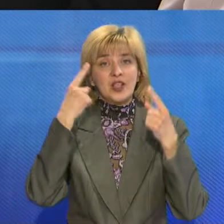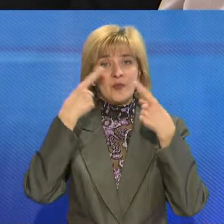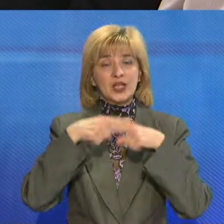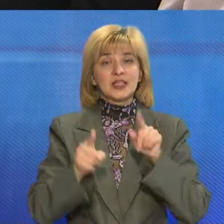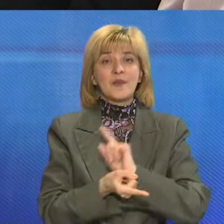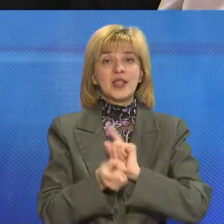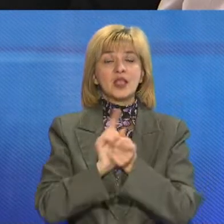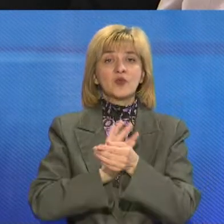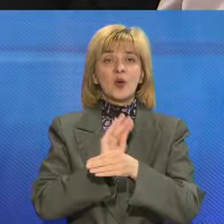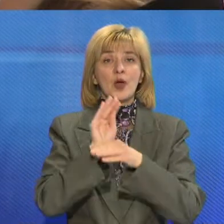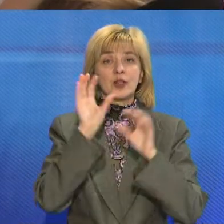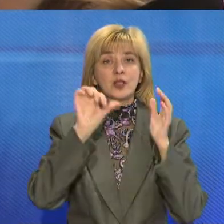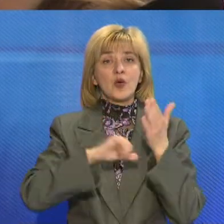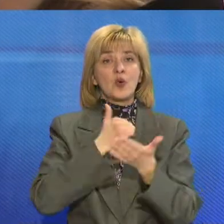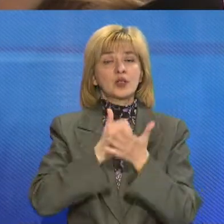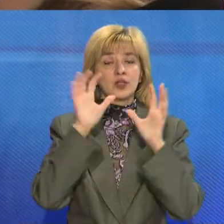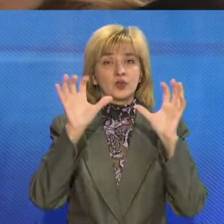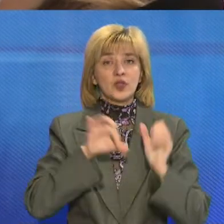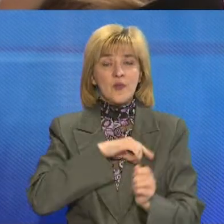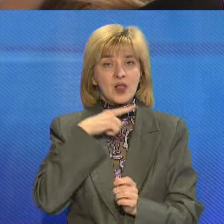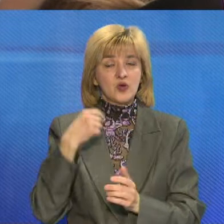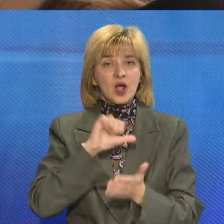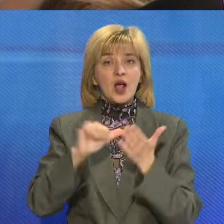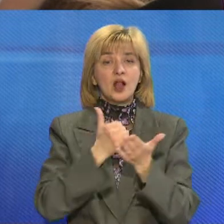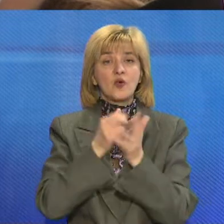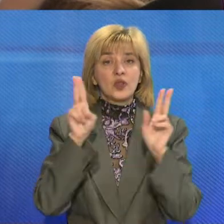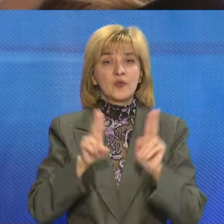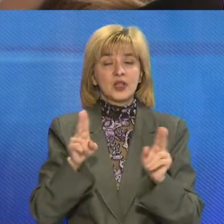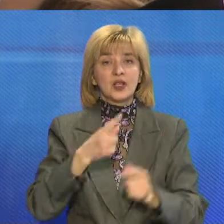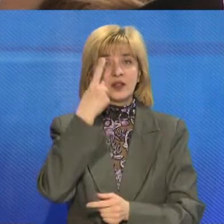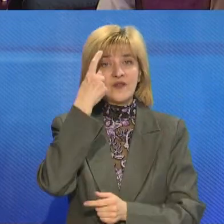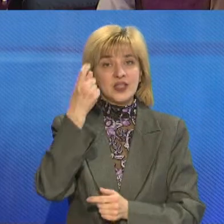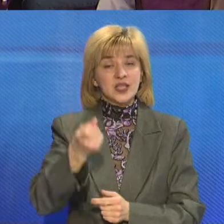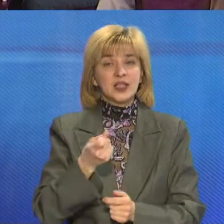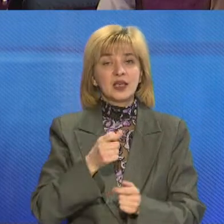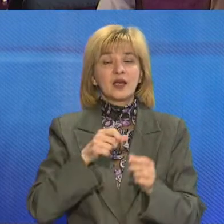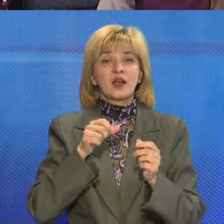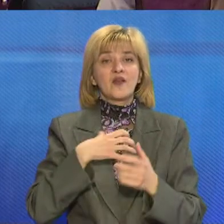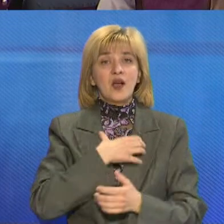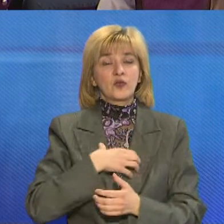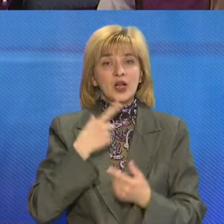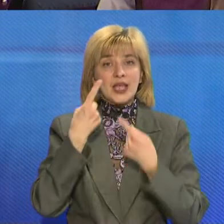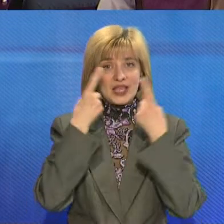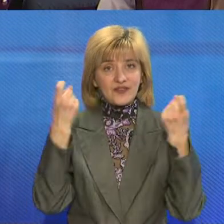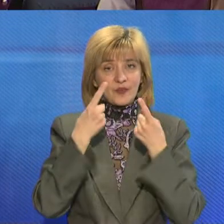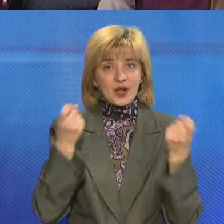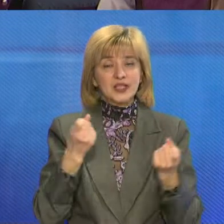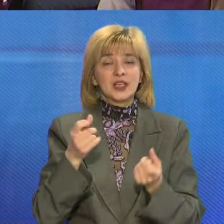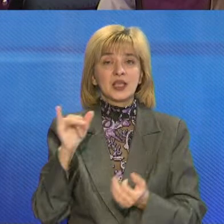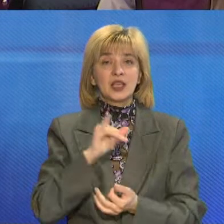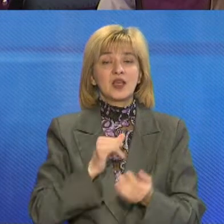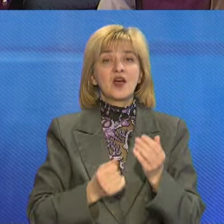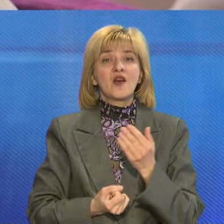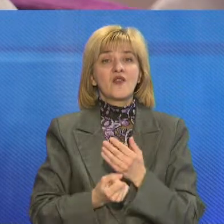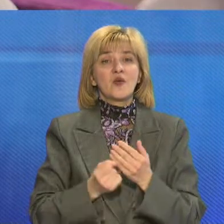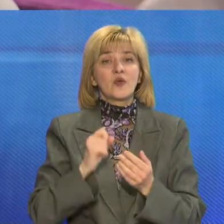Конституции Беларуси. Главный принцип таких встреч не только доведение актуальной информации, але и выучение меркования у громадян по